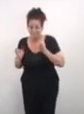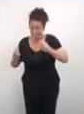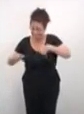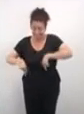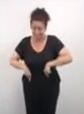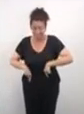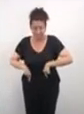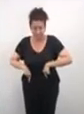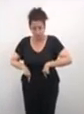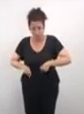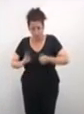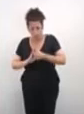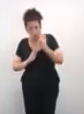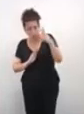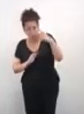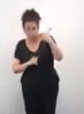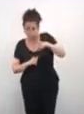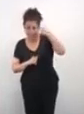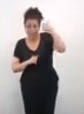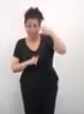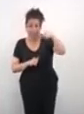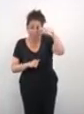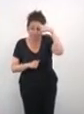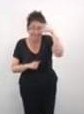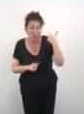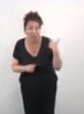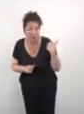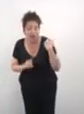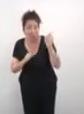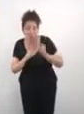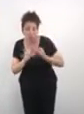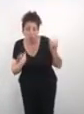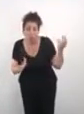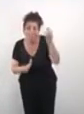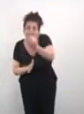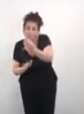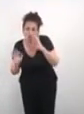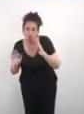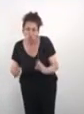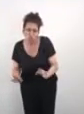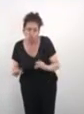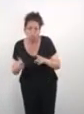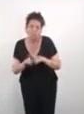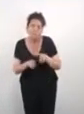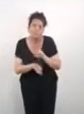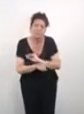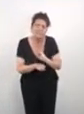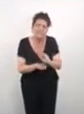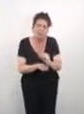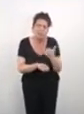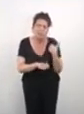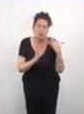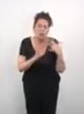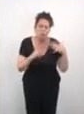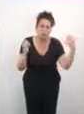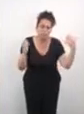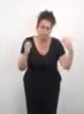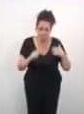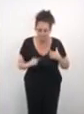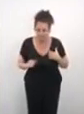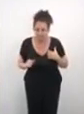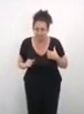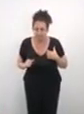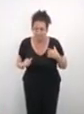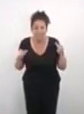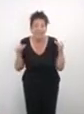la campagne Monsieur le Président de la République et le ministre de l'Intérieur lors du Beauvau de la sécurité qui a laissé complètement à la